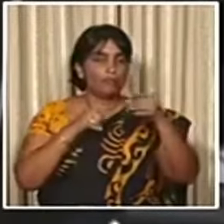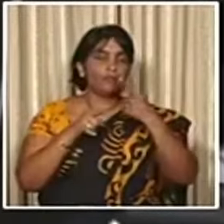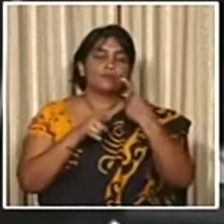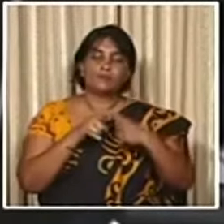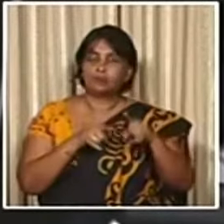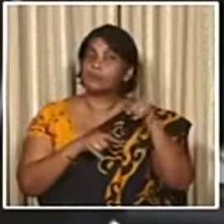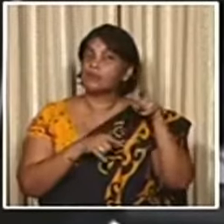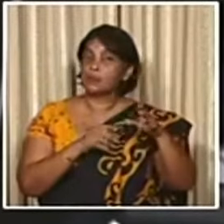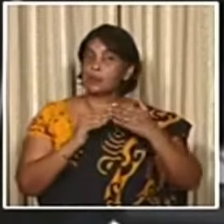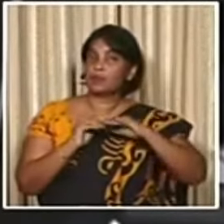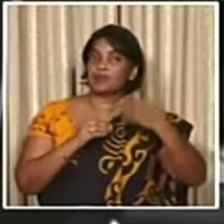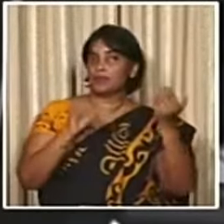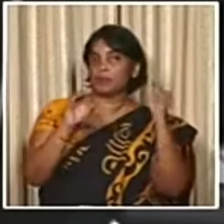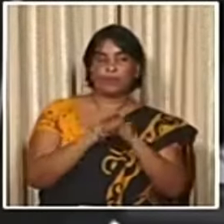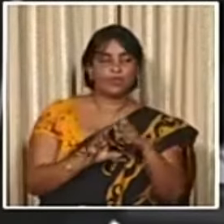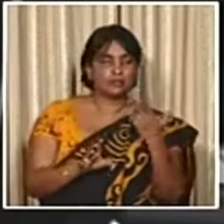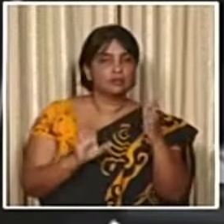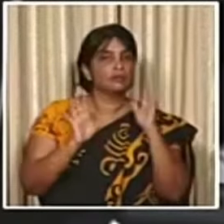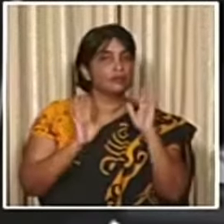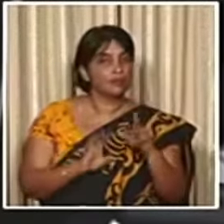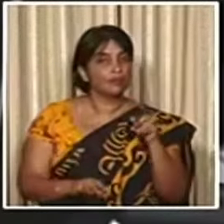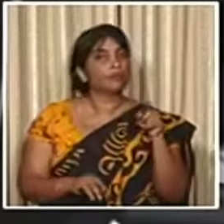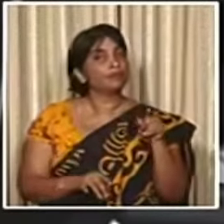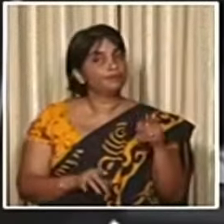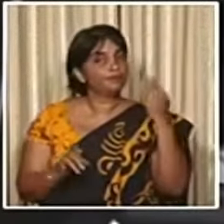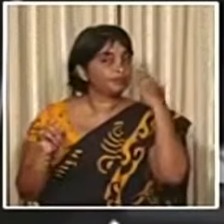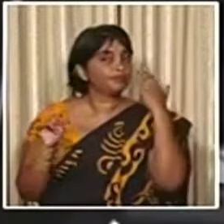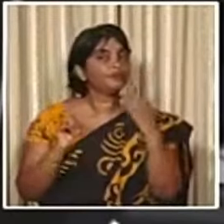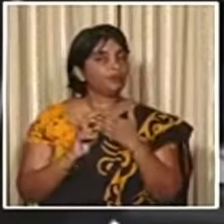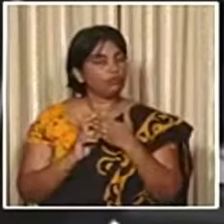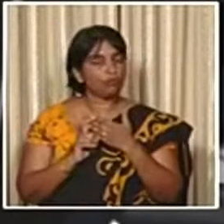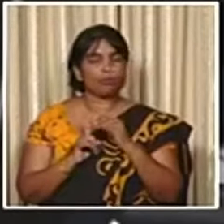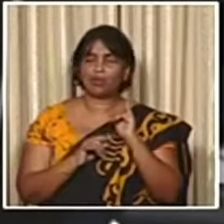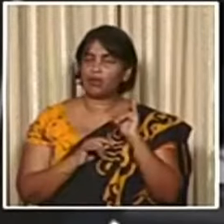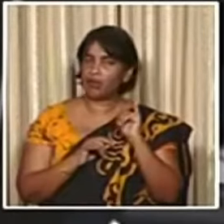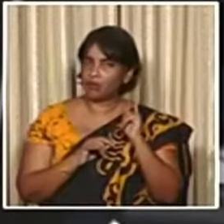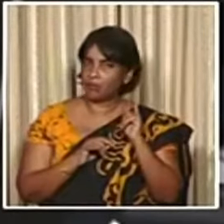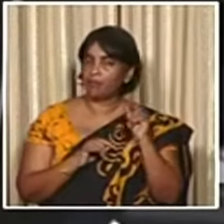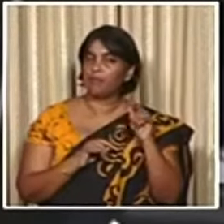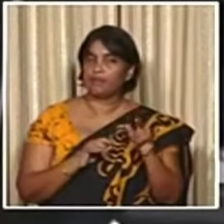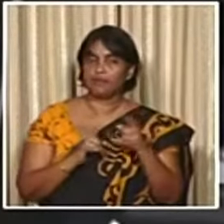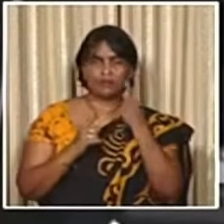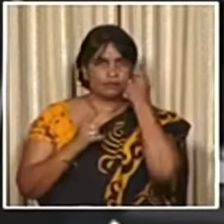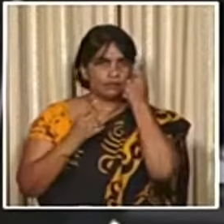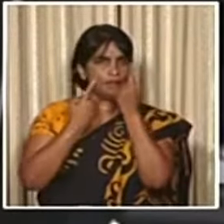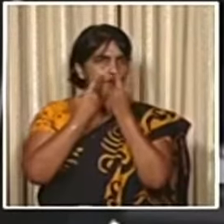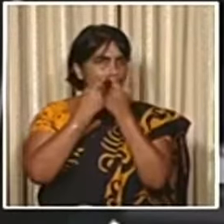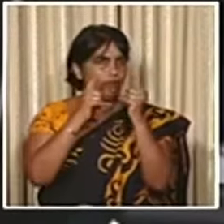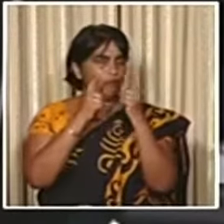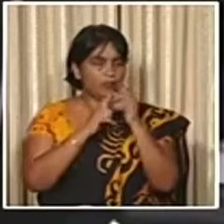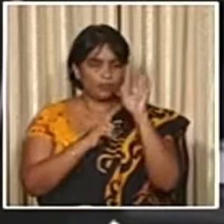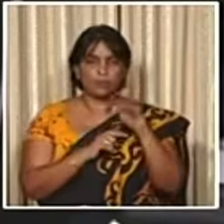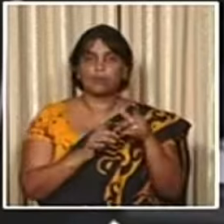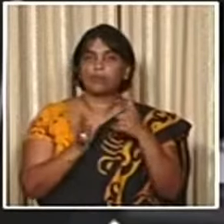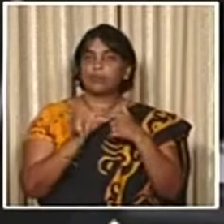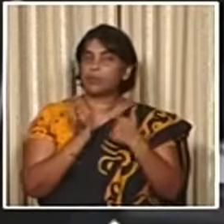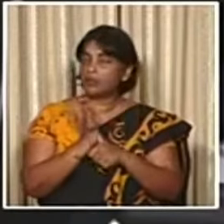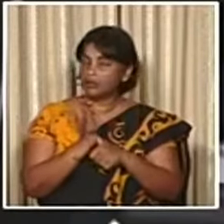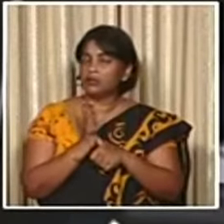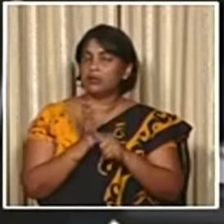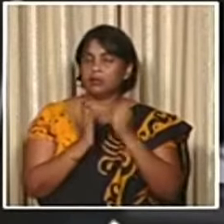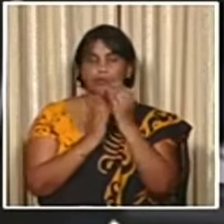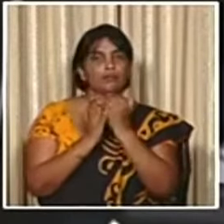විතරයි. එයින් පිටය යන්න බෑ. හැබැයි ඒ අය පිළිබඳවත් යම් කිසි විලාක පරස්පර විරෝධී තත්ත්වයක් තියෙනවා නම් පනති